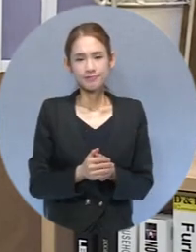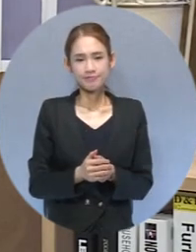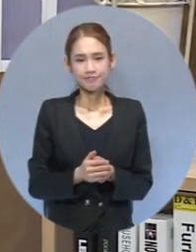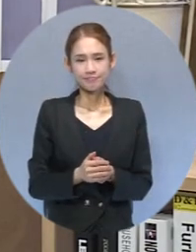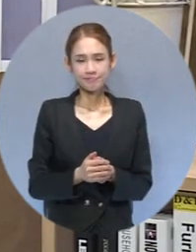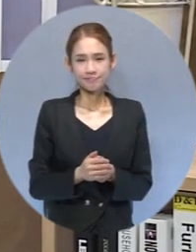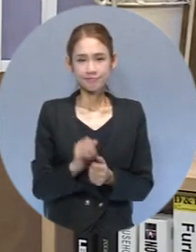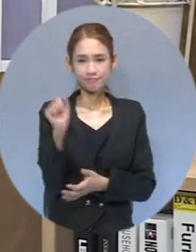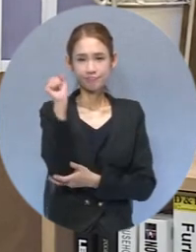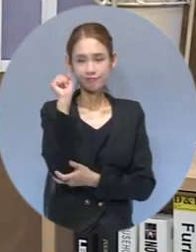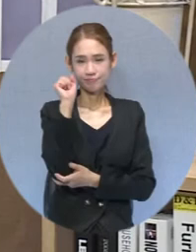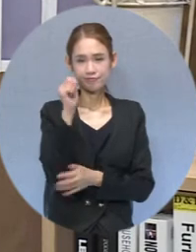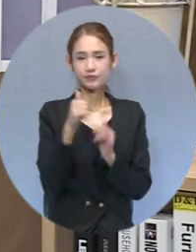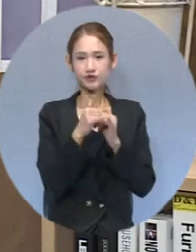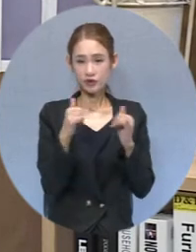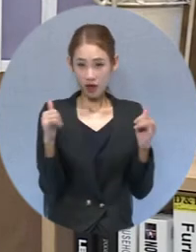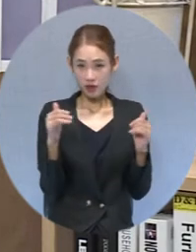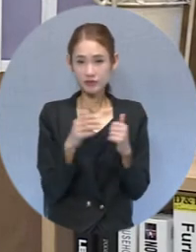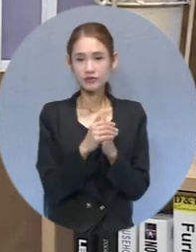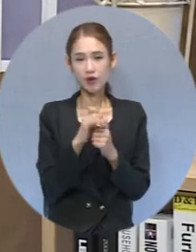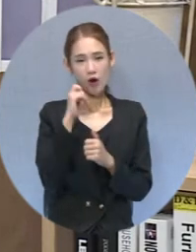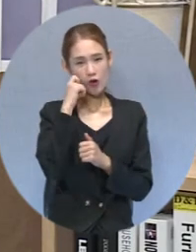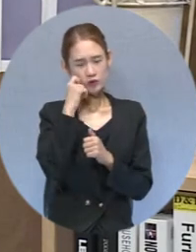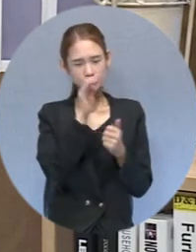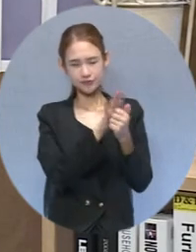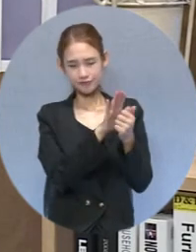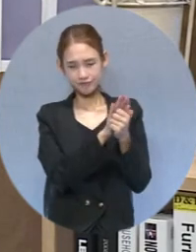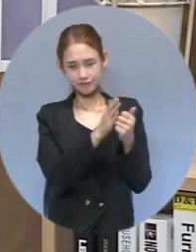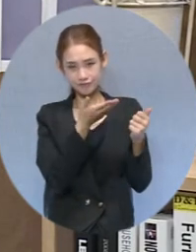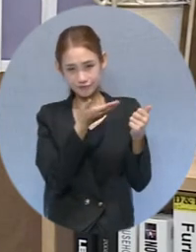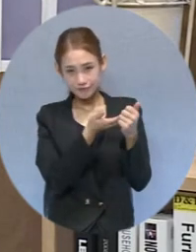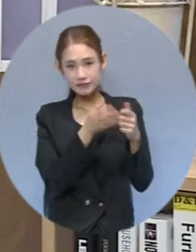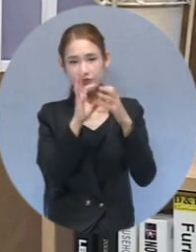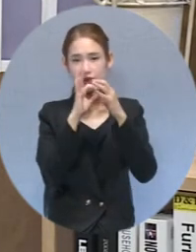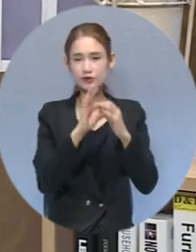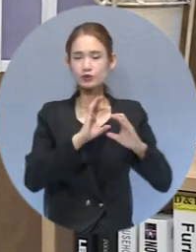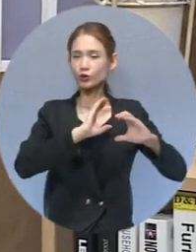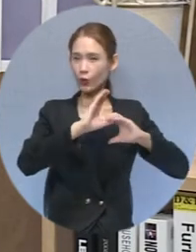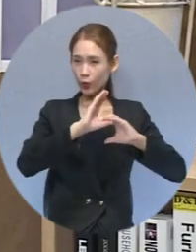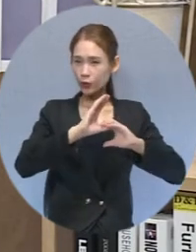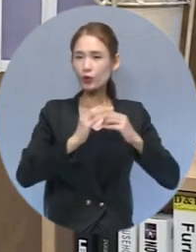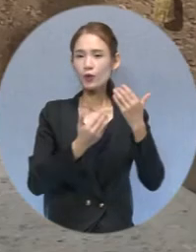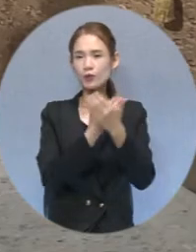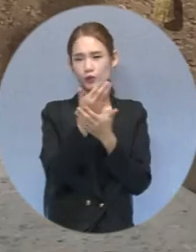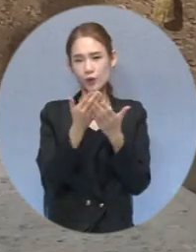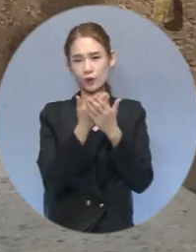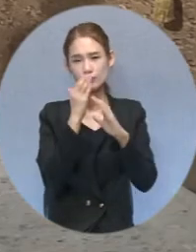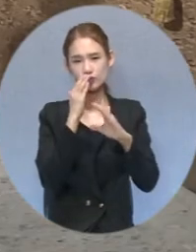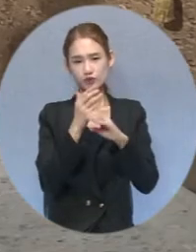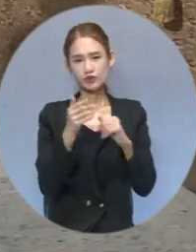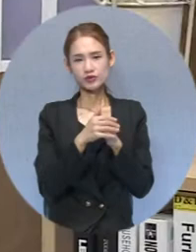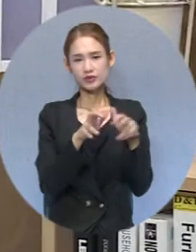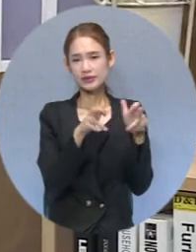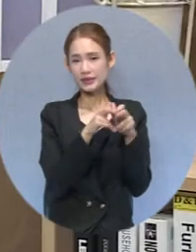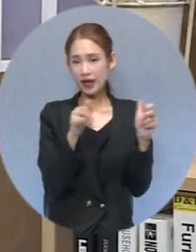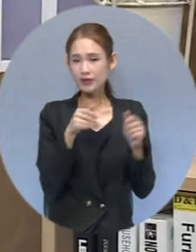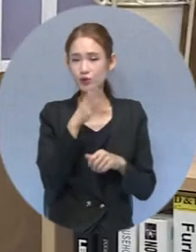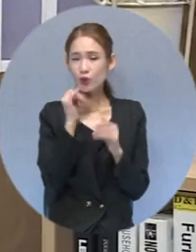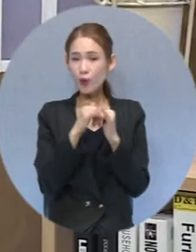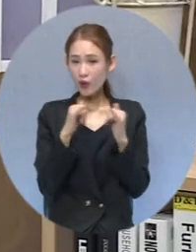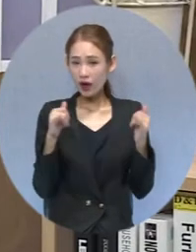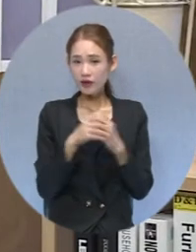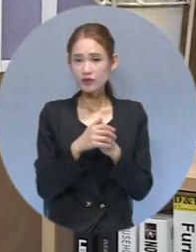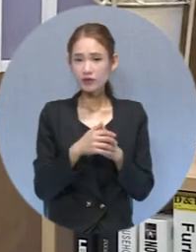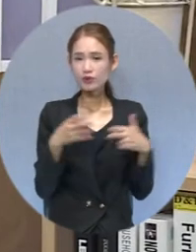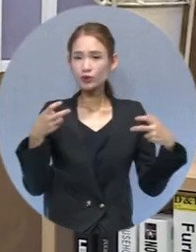운수 종사자분들의 어려움을 듣기 위해서 계속 소통과 교류를 하고 계시는 것 같은데, 장애인이라든지 이런